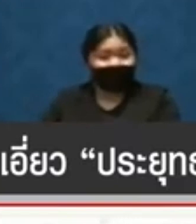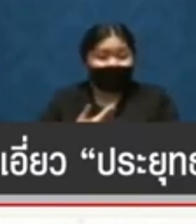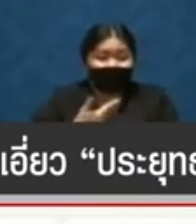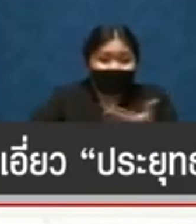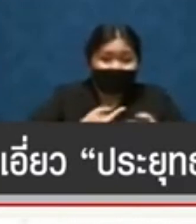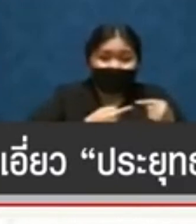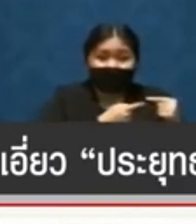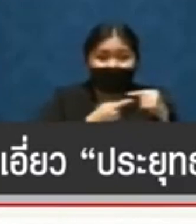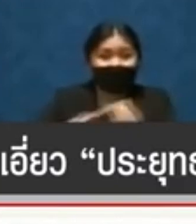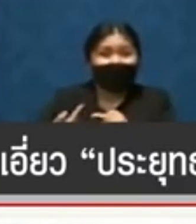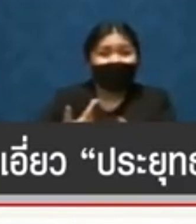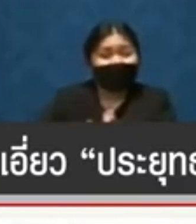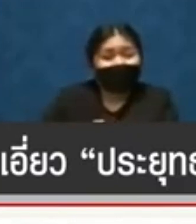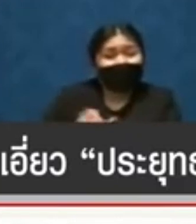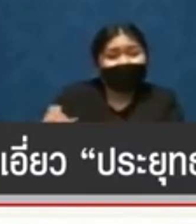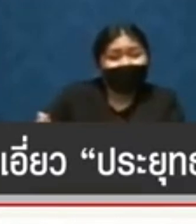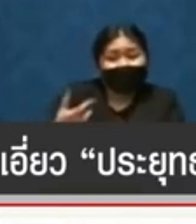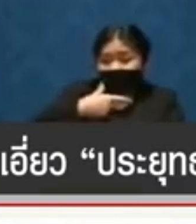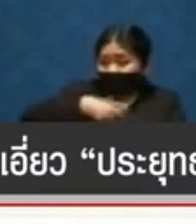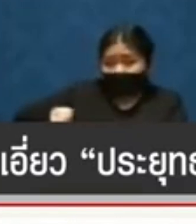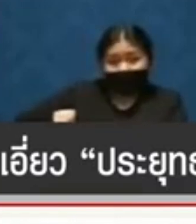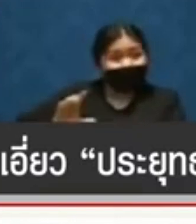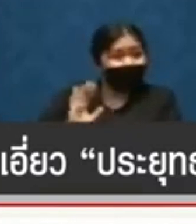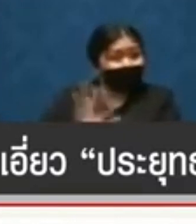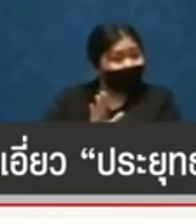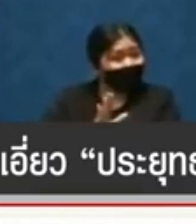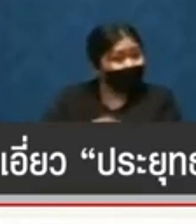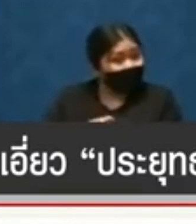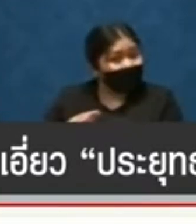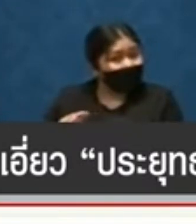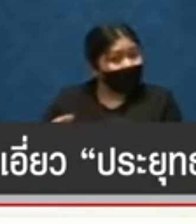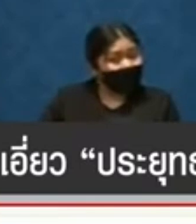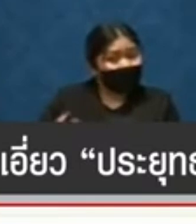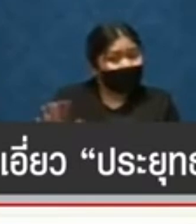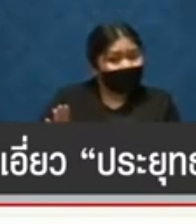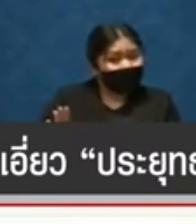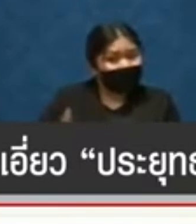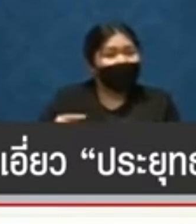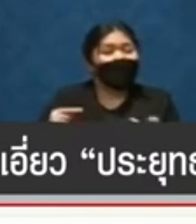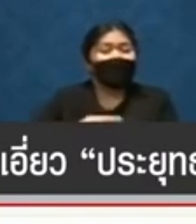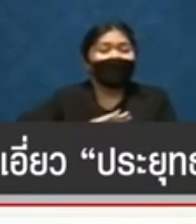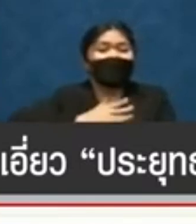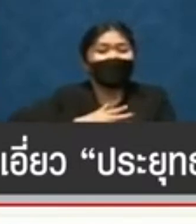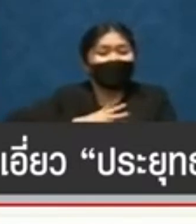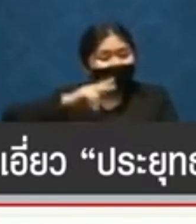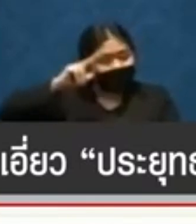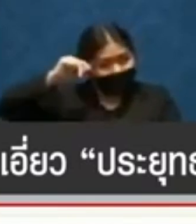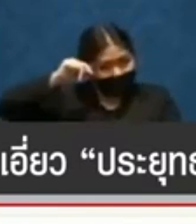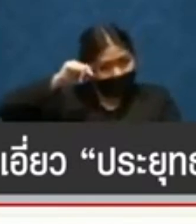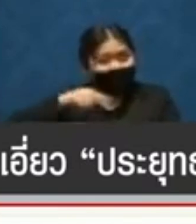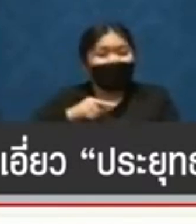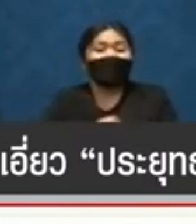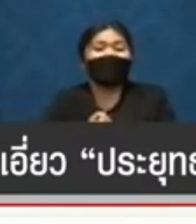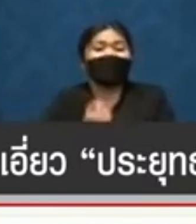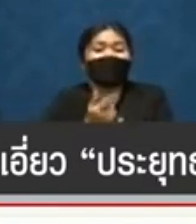ค้ายารังสิมันต์บอกว่าจีนเทาเข้ามาประกอบอาชีพโกยผลประโยชน์ในกระบวนการไทย